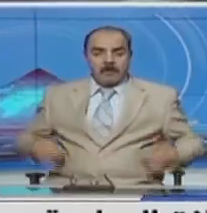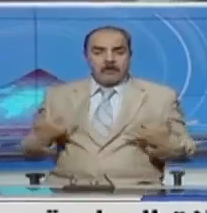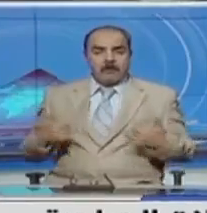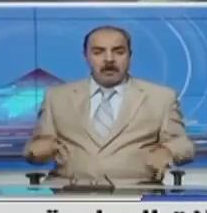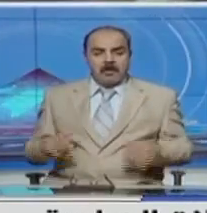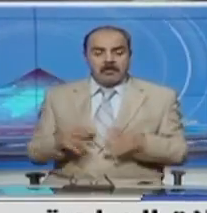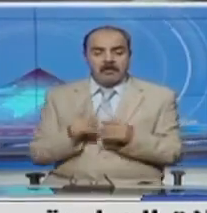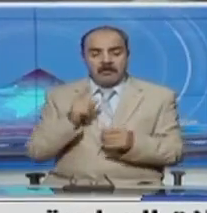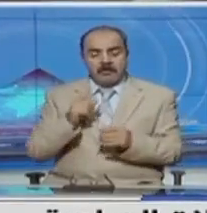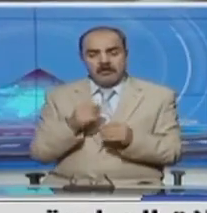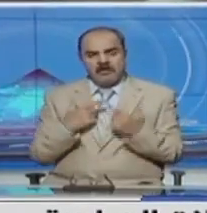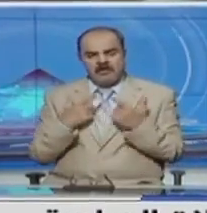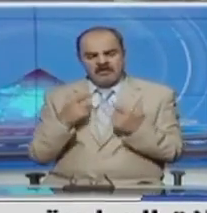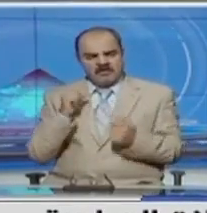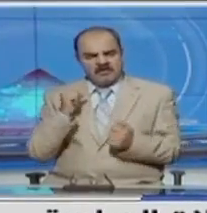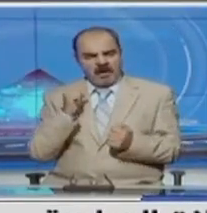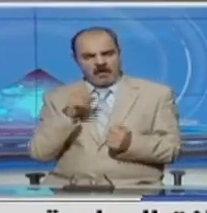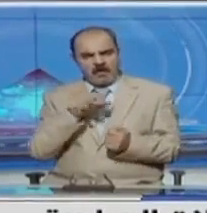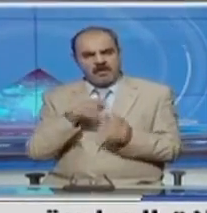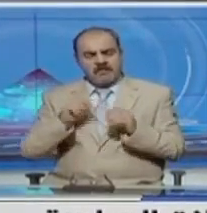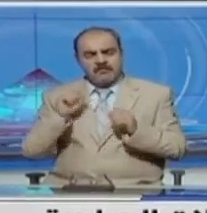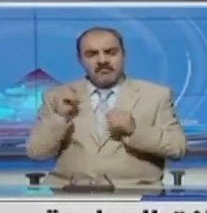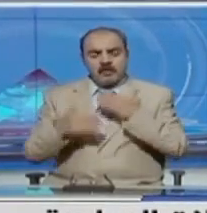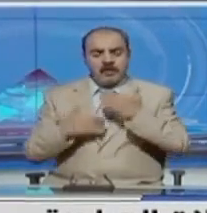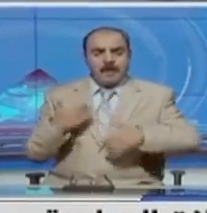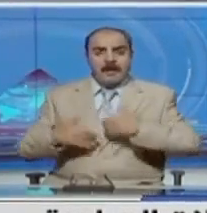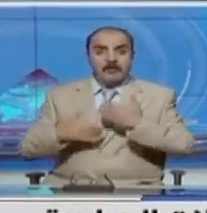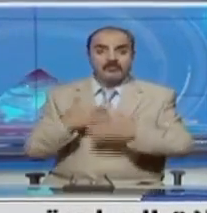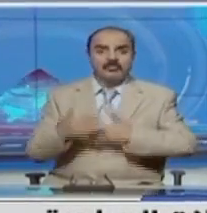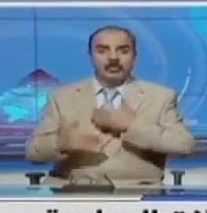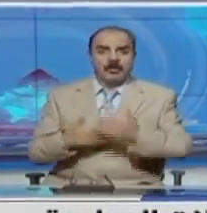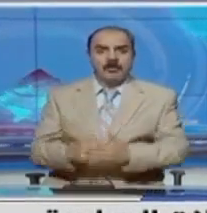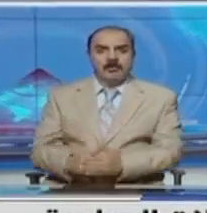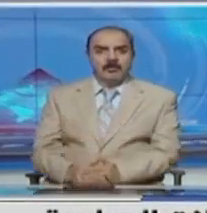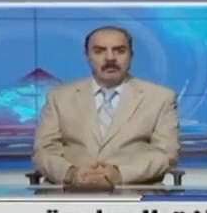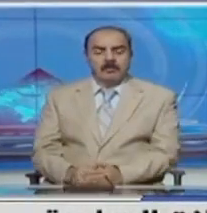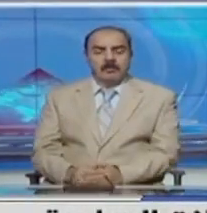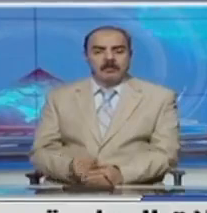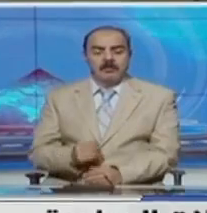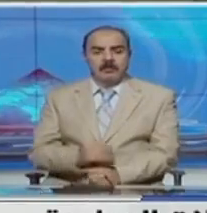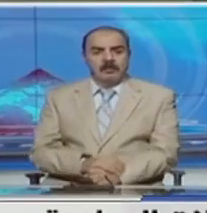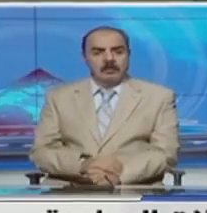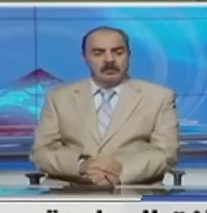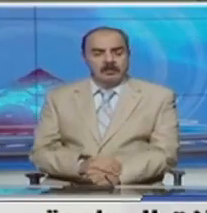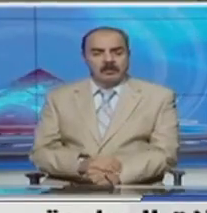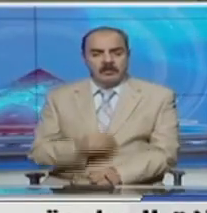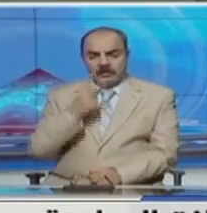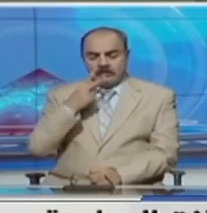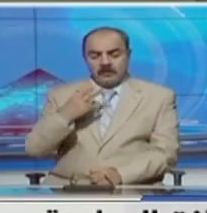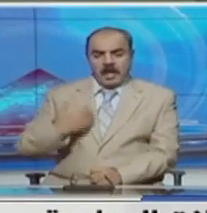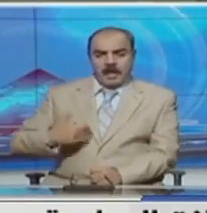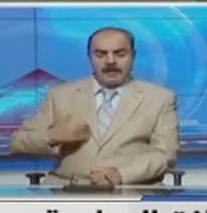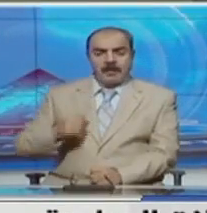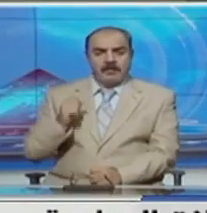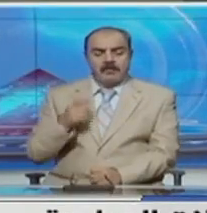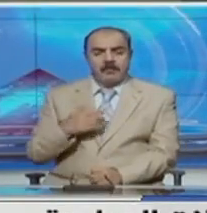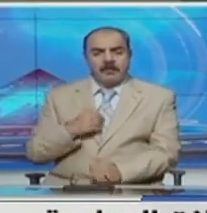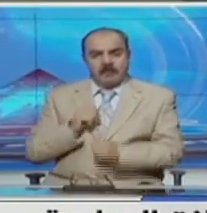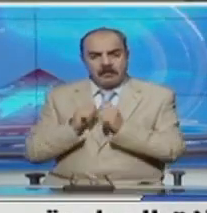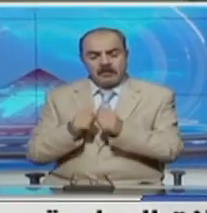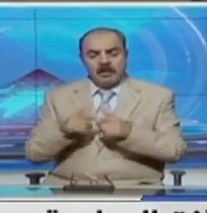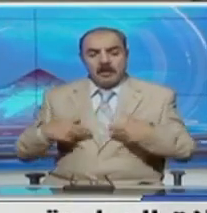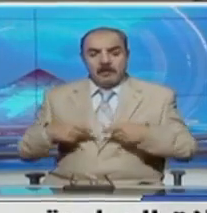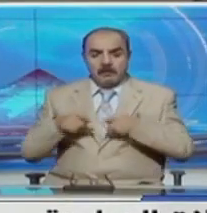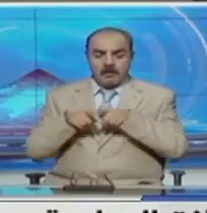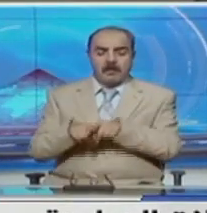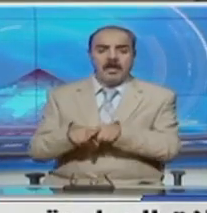إحدى الحالات النادرة التي في حاجة ملحة للتدخل الجراحي العاجل. مسكوا حالتي، هل لازم تعمل عملية كبد وكلى مع